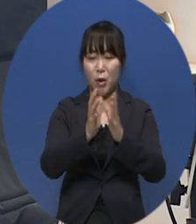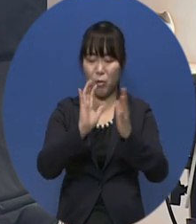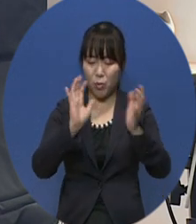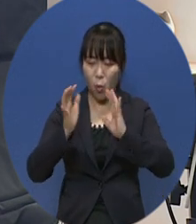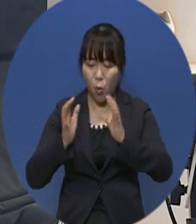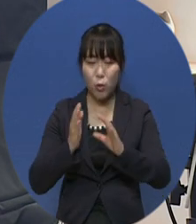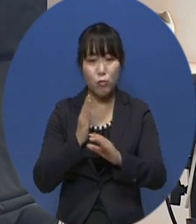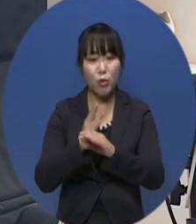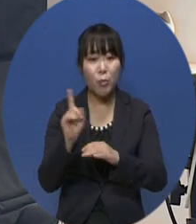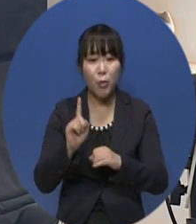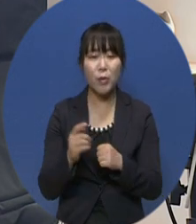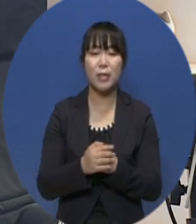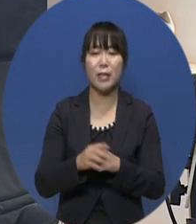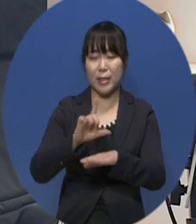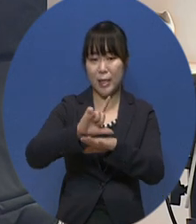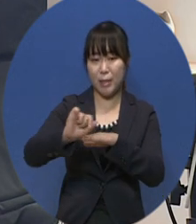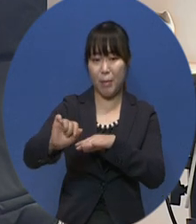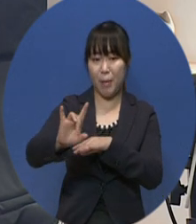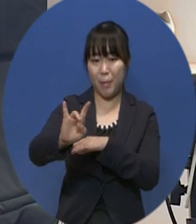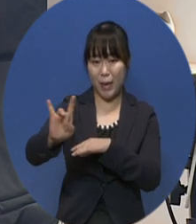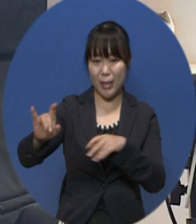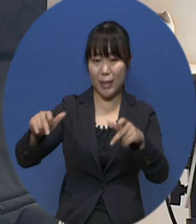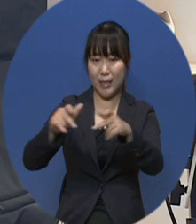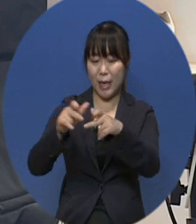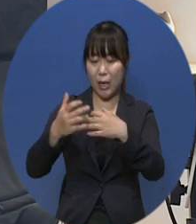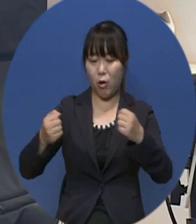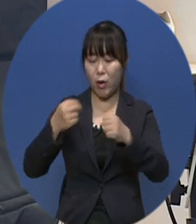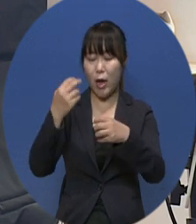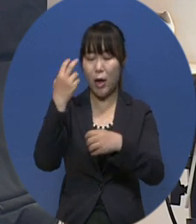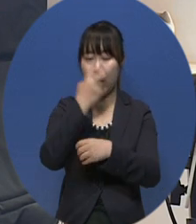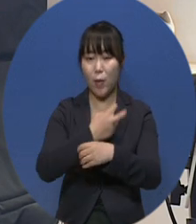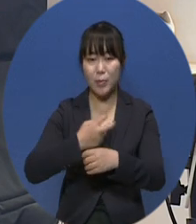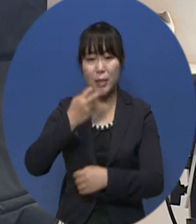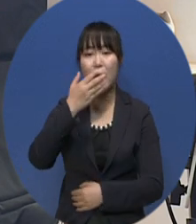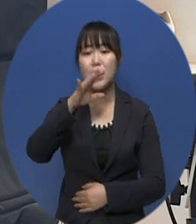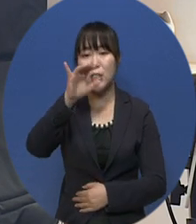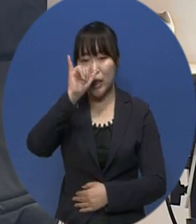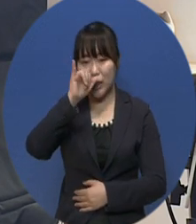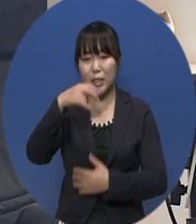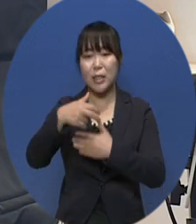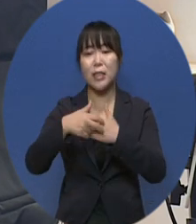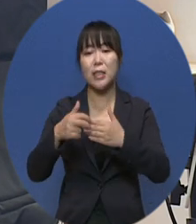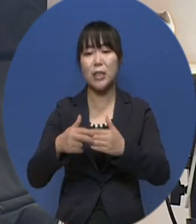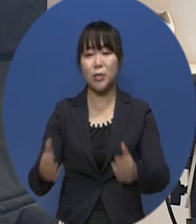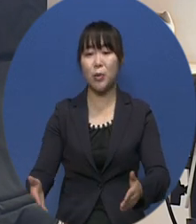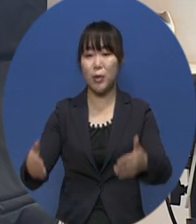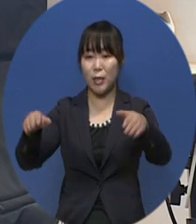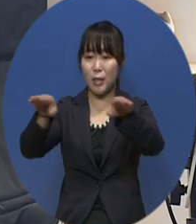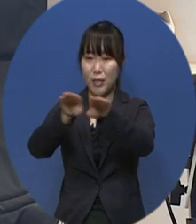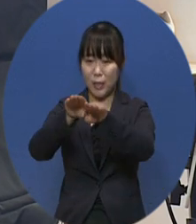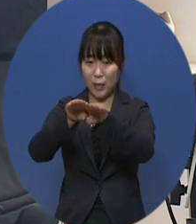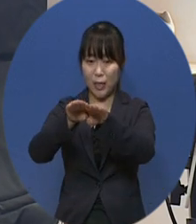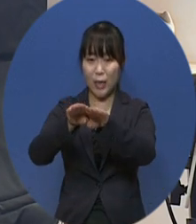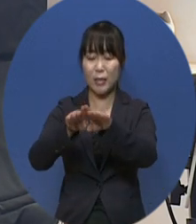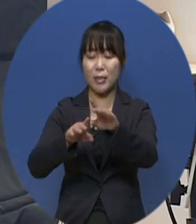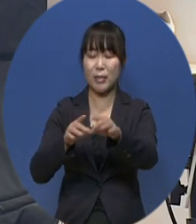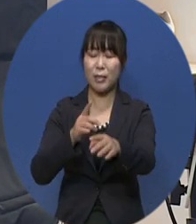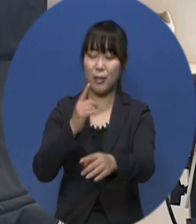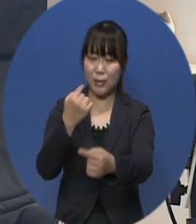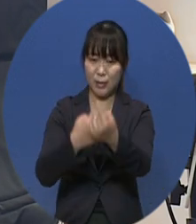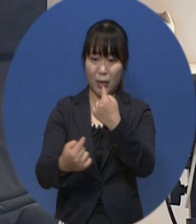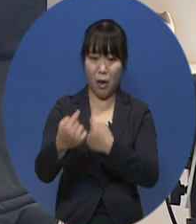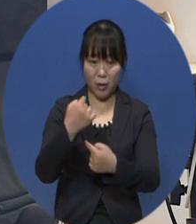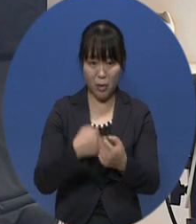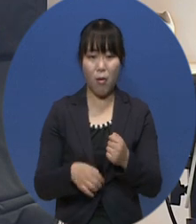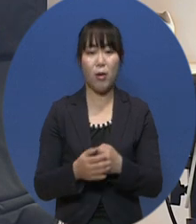지금 되고 있냐면 네. 지방마다 장애인 건강검진을 할 수 있는 그 병원 의료기관에 신청을